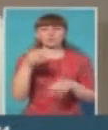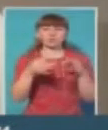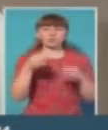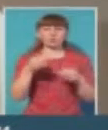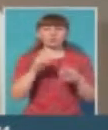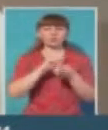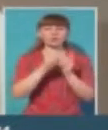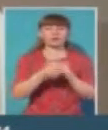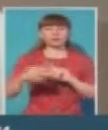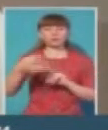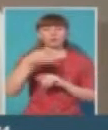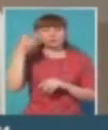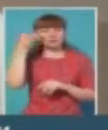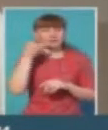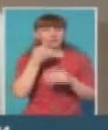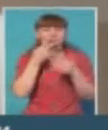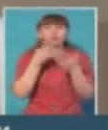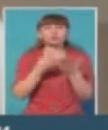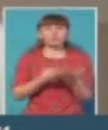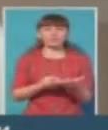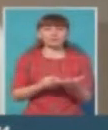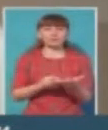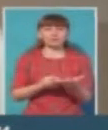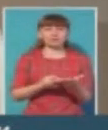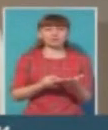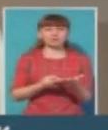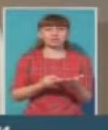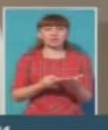реформа в Республике Казахстан предусматривает гуманизацию